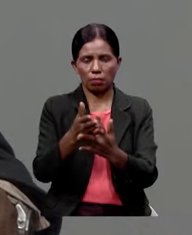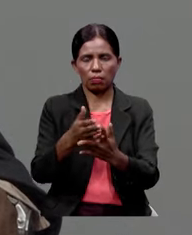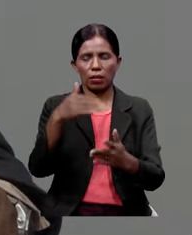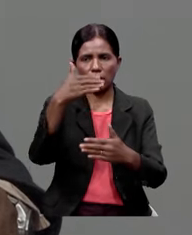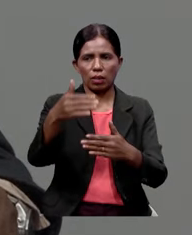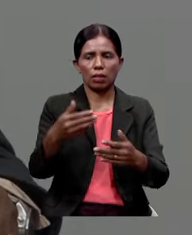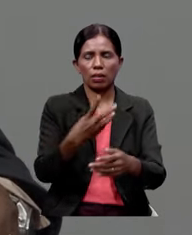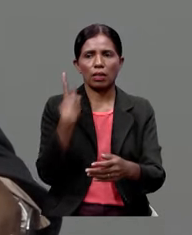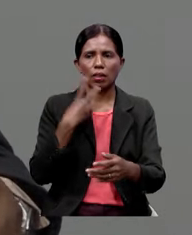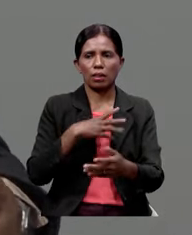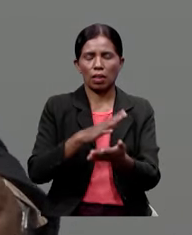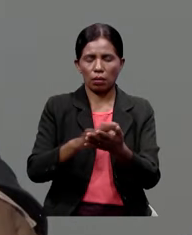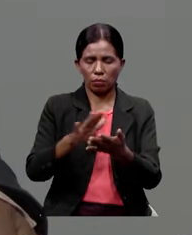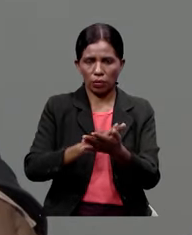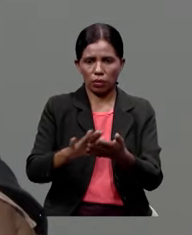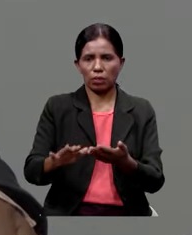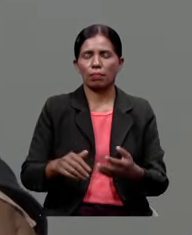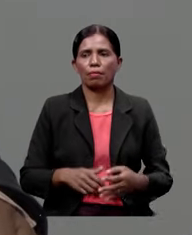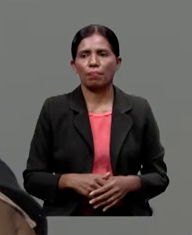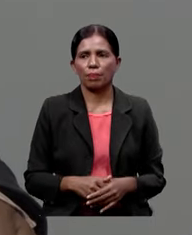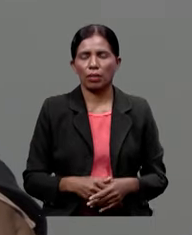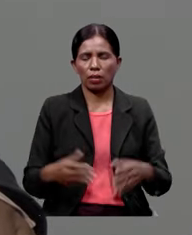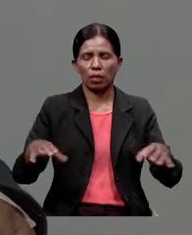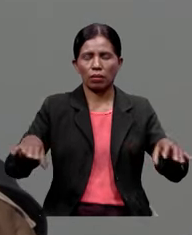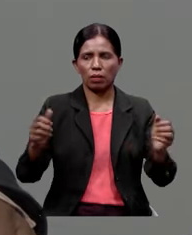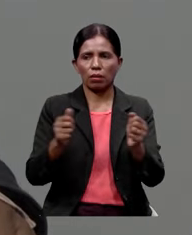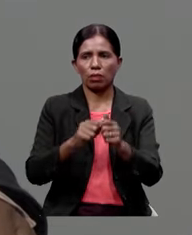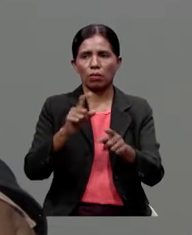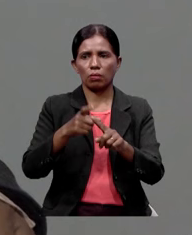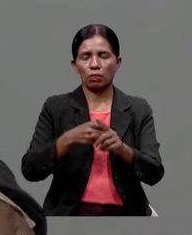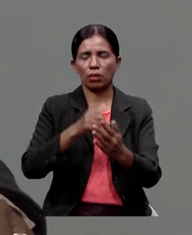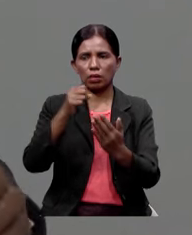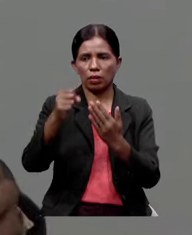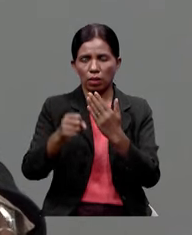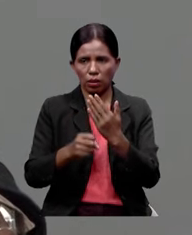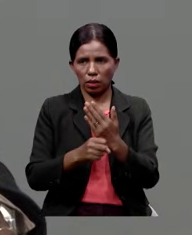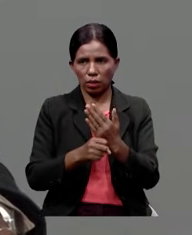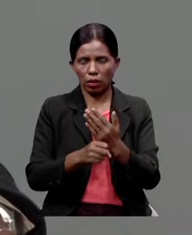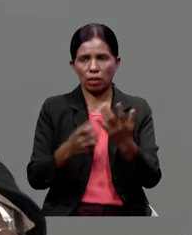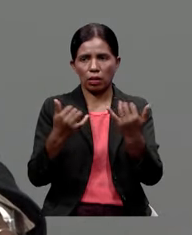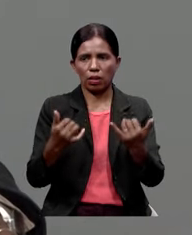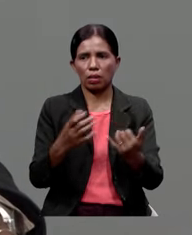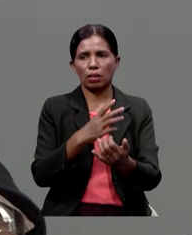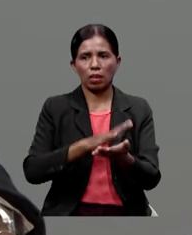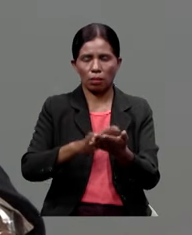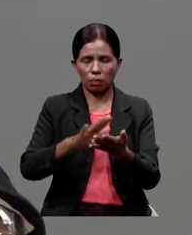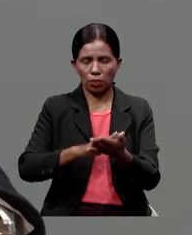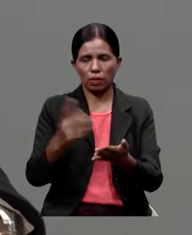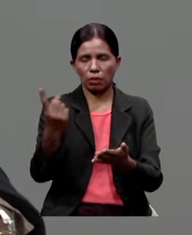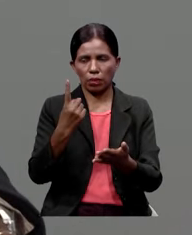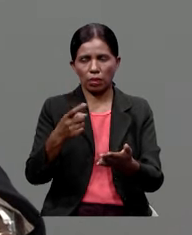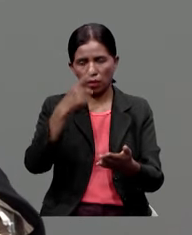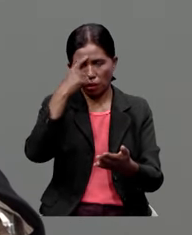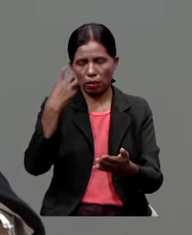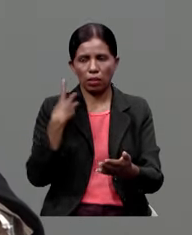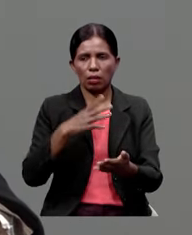itu ane itu tengki hamosa di dia. Kaza hamos kisi fulan September mai e até agora ita hamos hamos na fati. Tambane ma